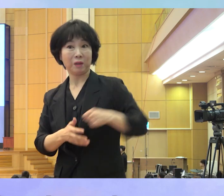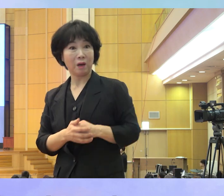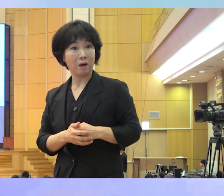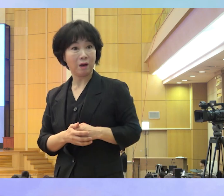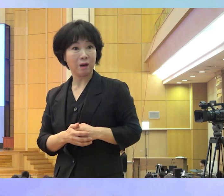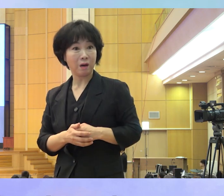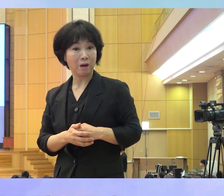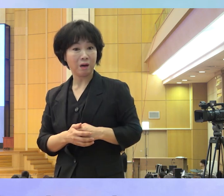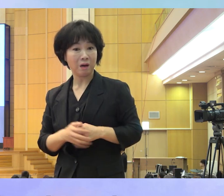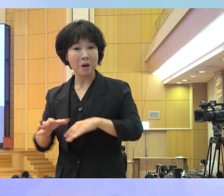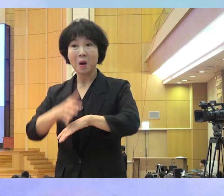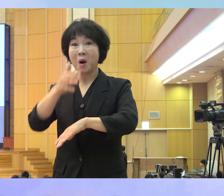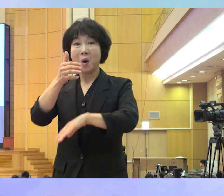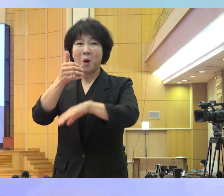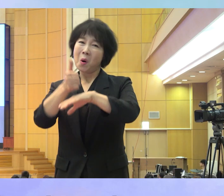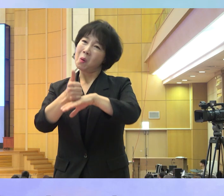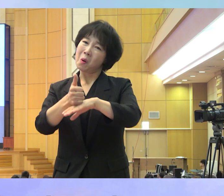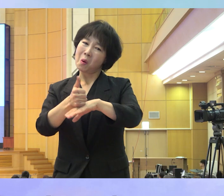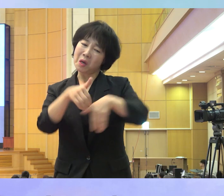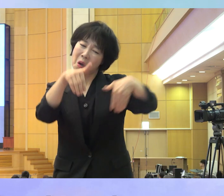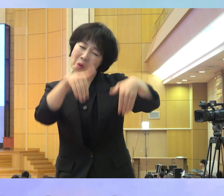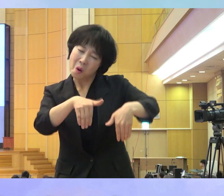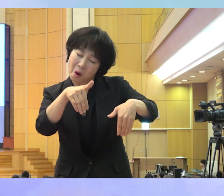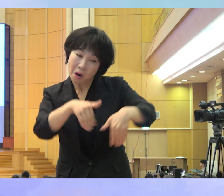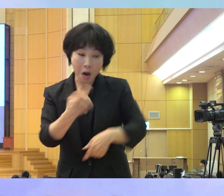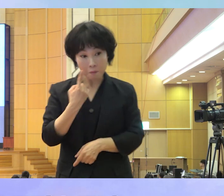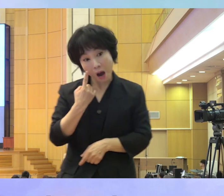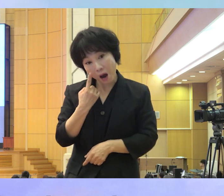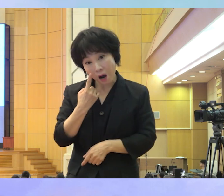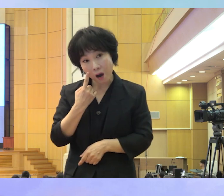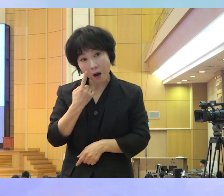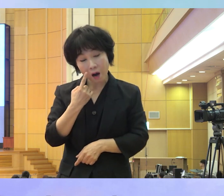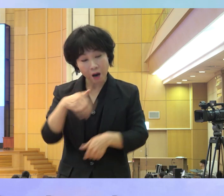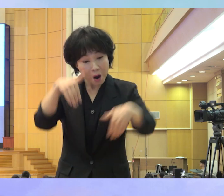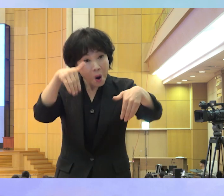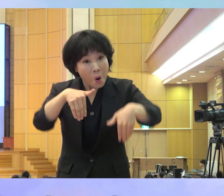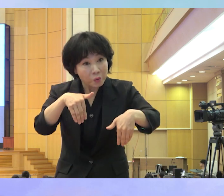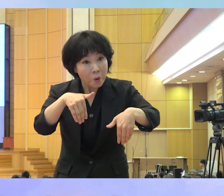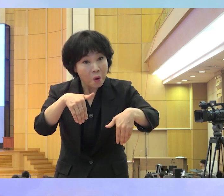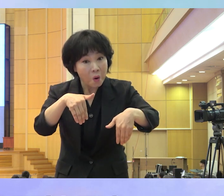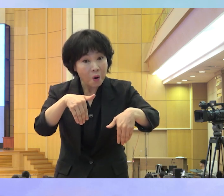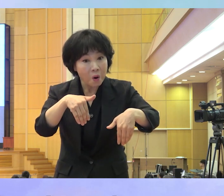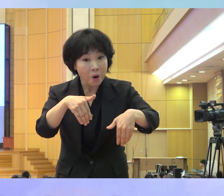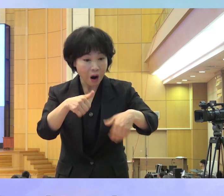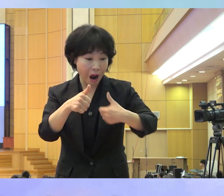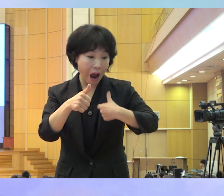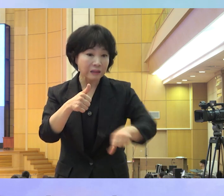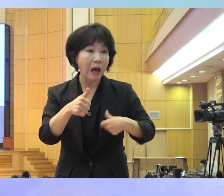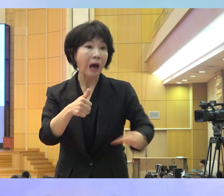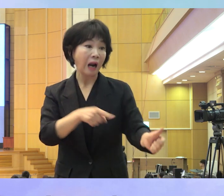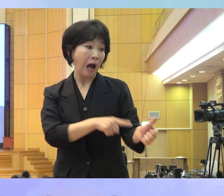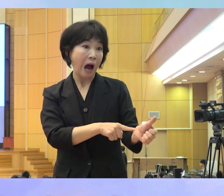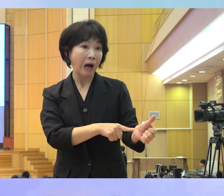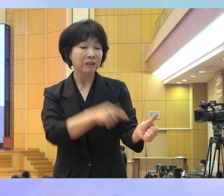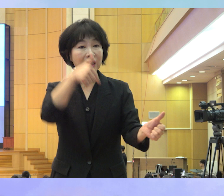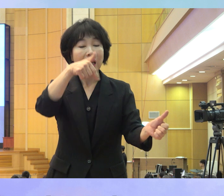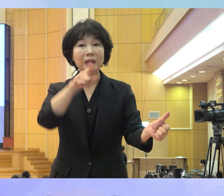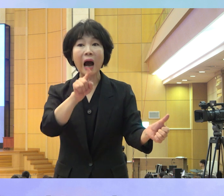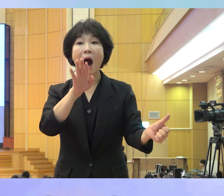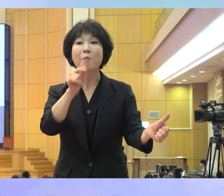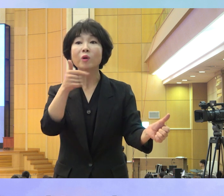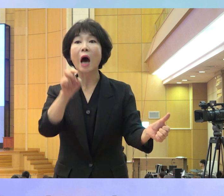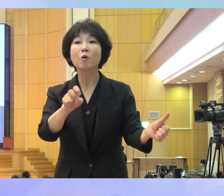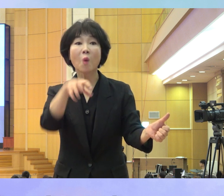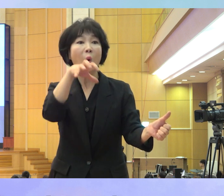신하 중에서도 아주 고위직인 신하가 있어. 그의 아들이 가버나움에서 병들었더니